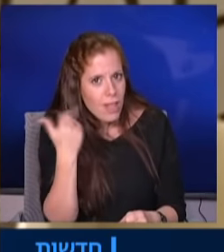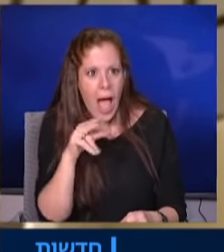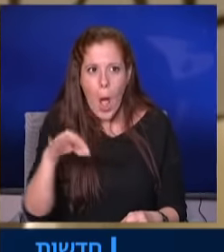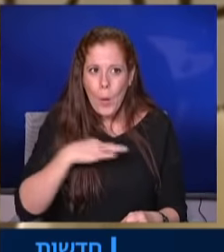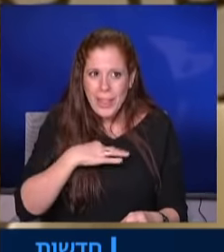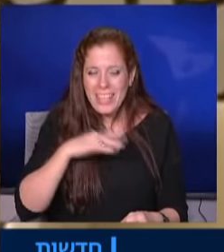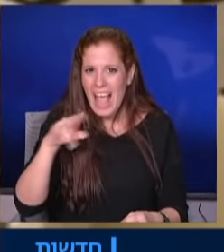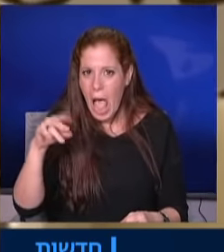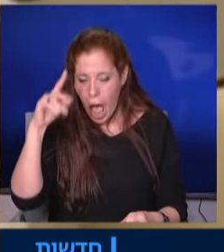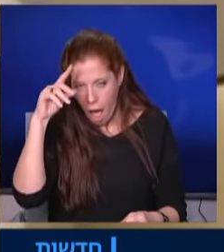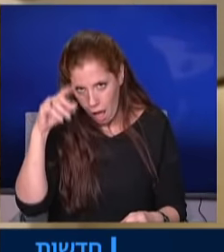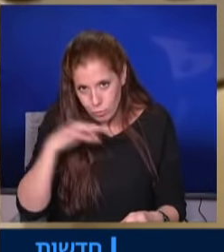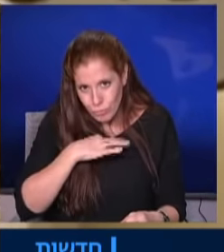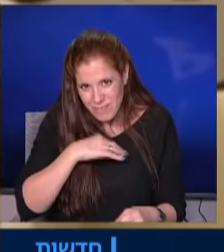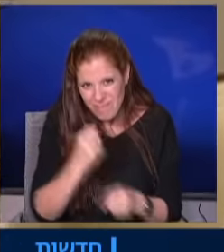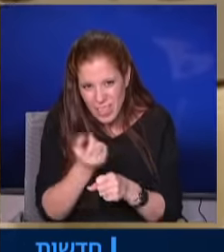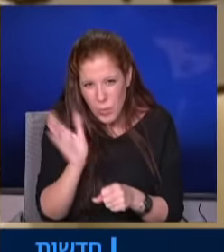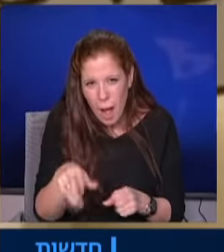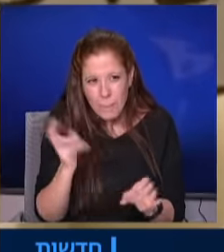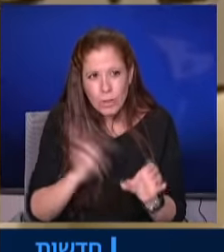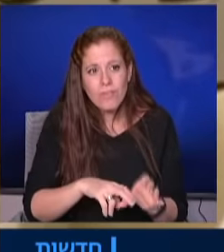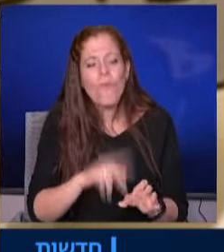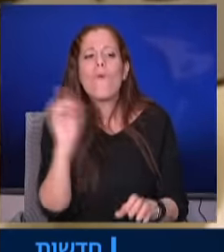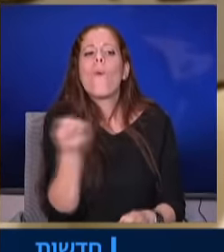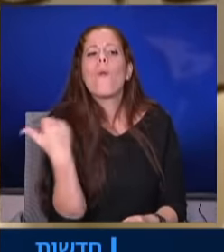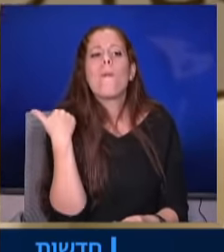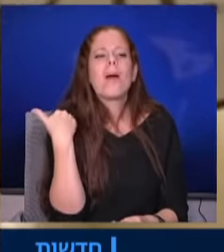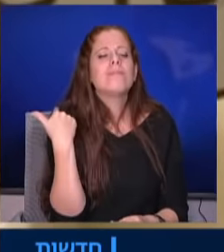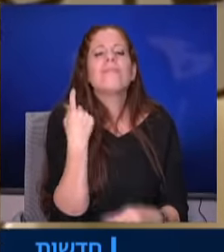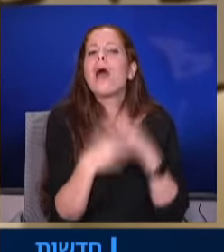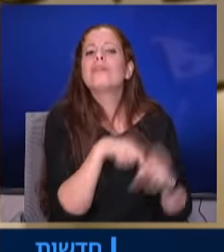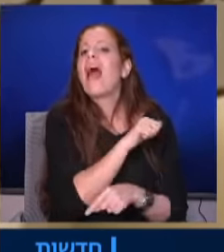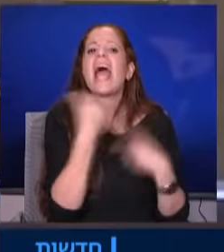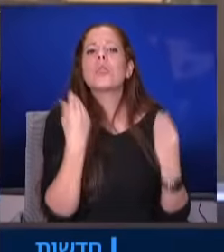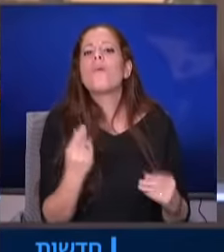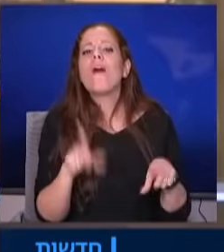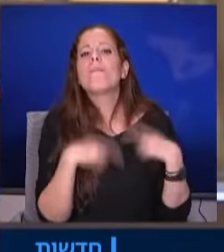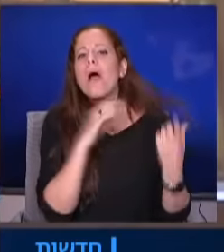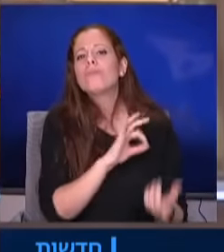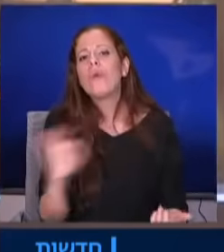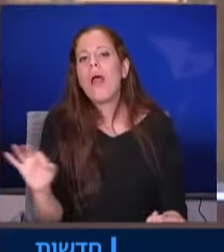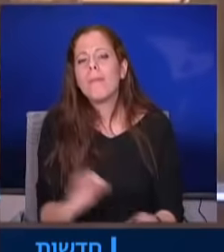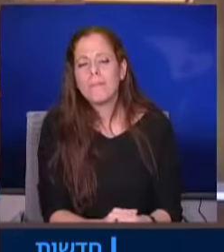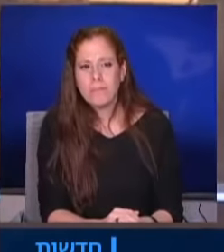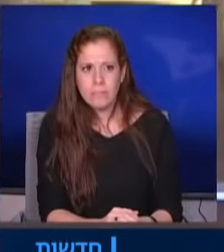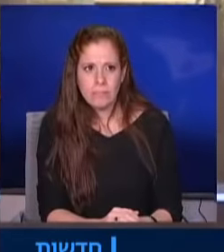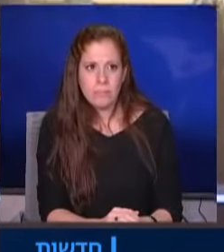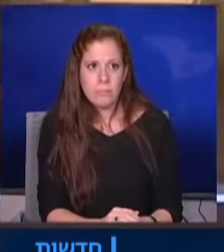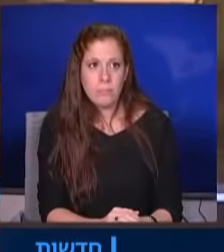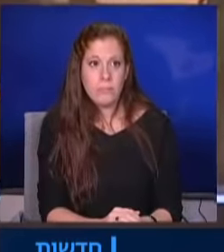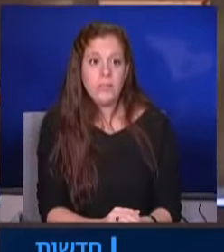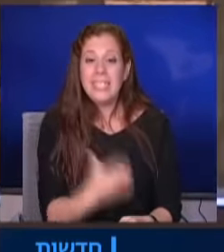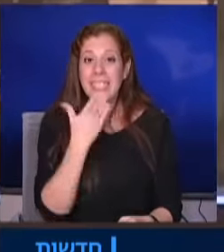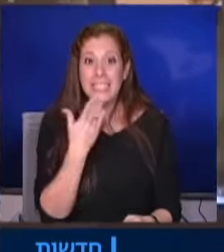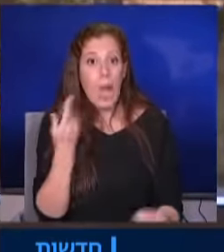brother did this, and they all say it's the best year of their lives. ומי ישראל לא